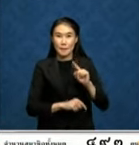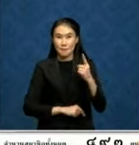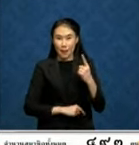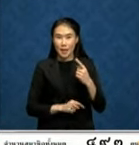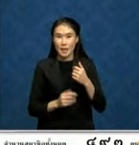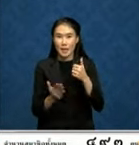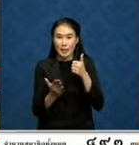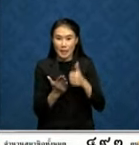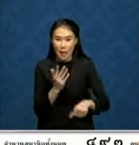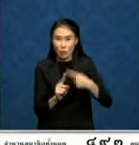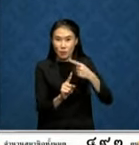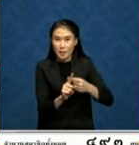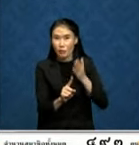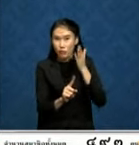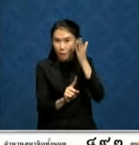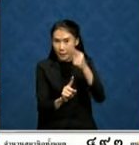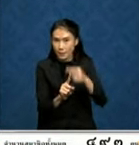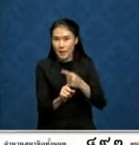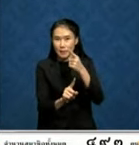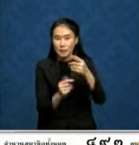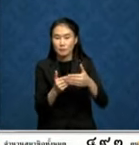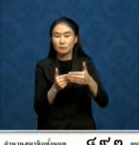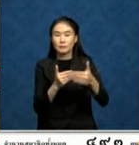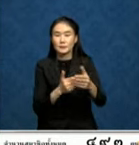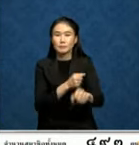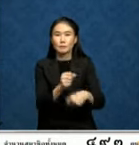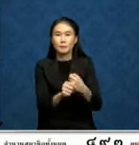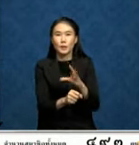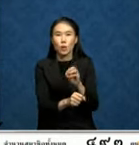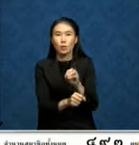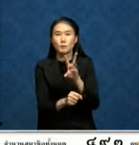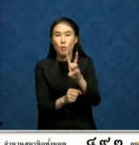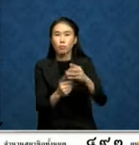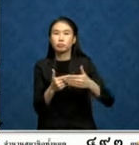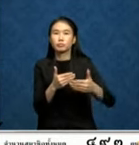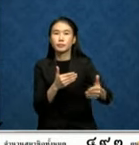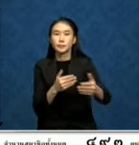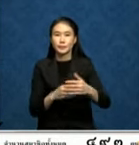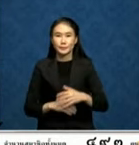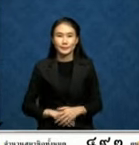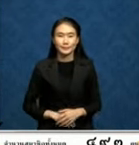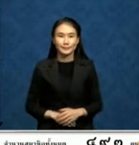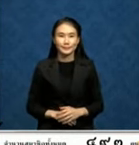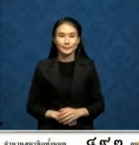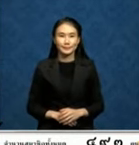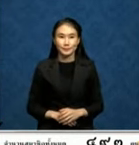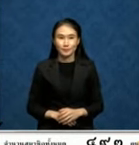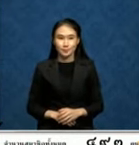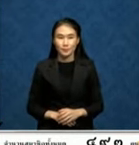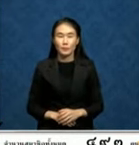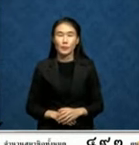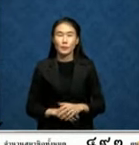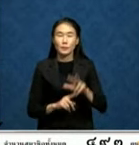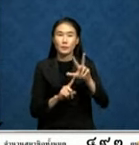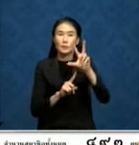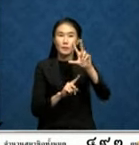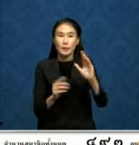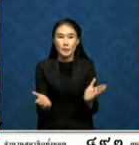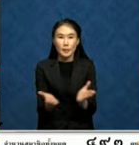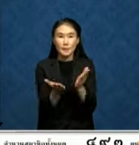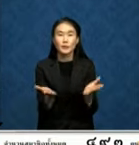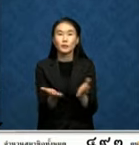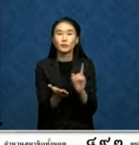อบบินเดือนมกราคมปี2566เป็นต้นไป 3. ส่งเสริมการแข่